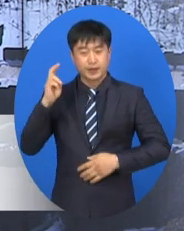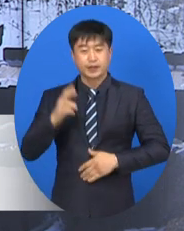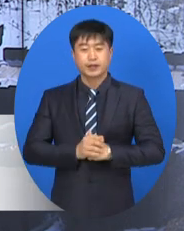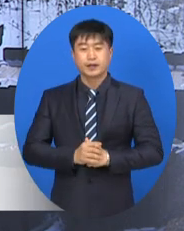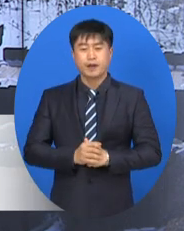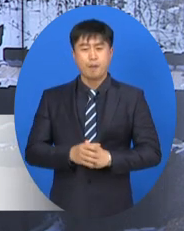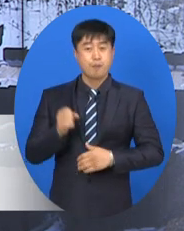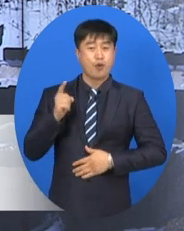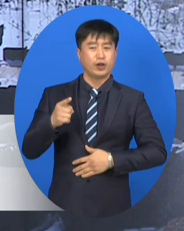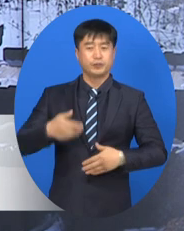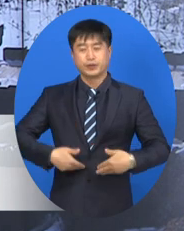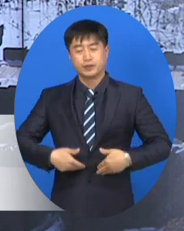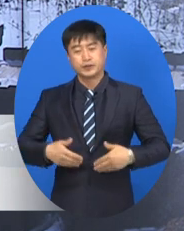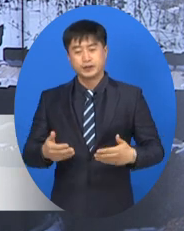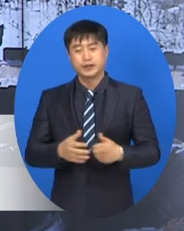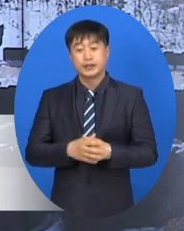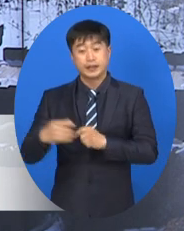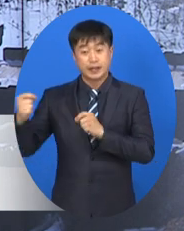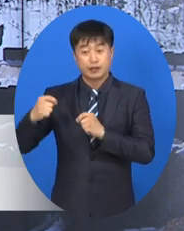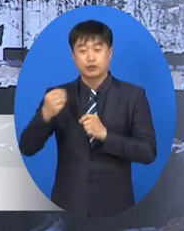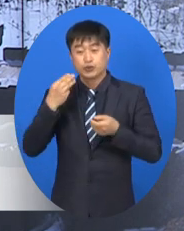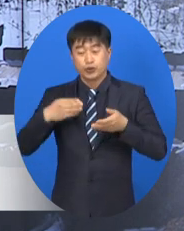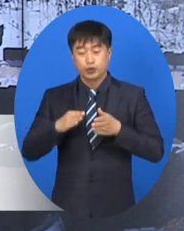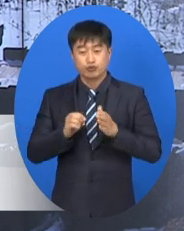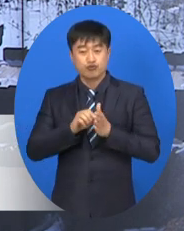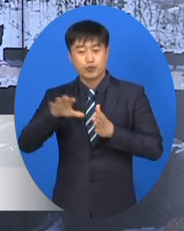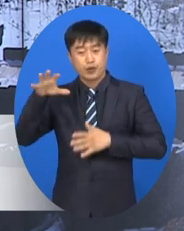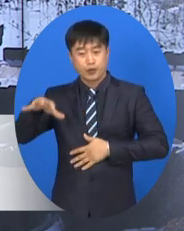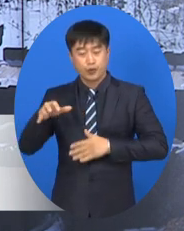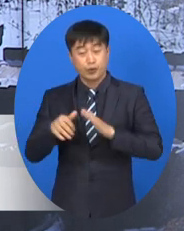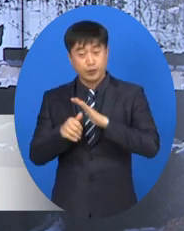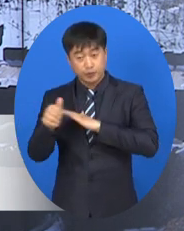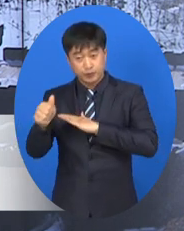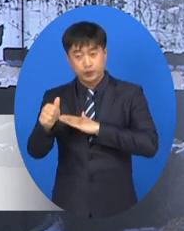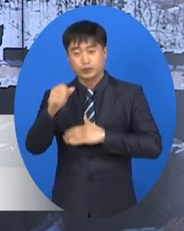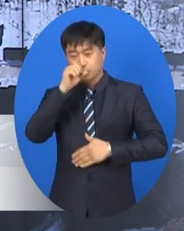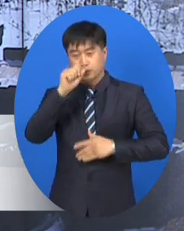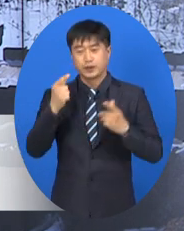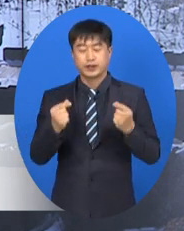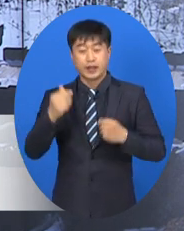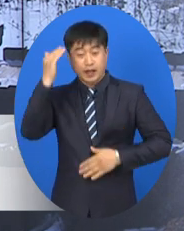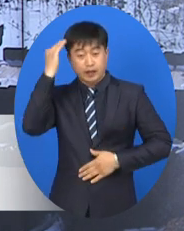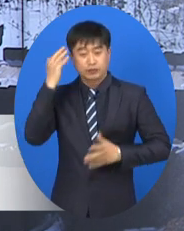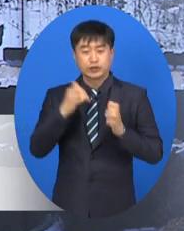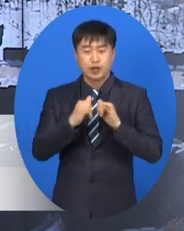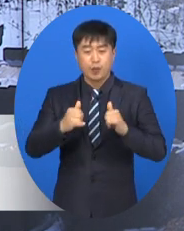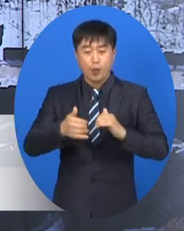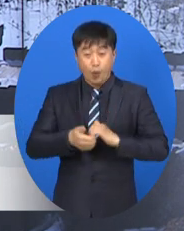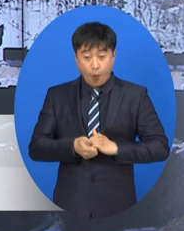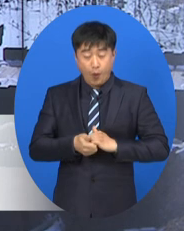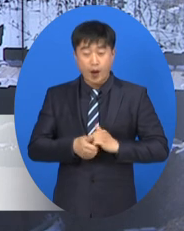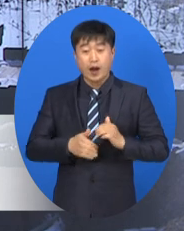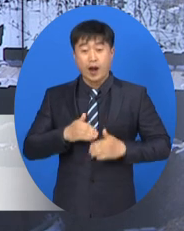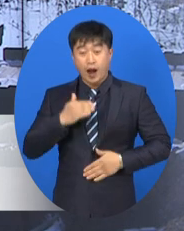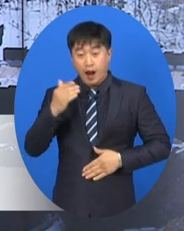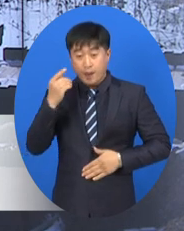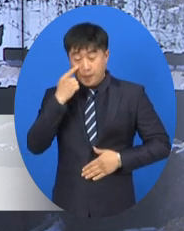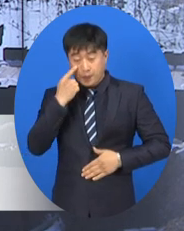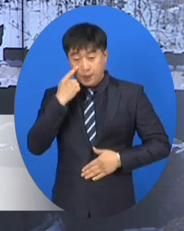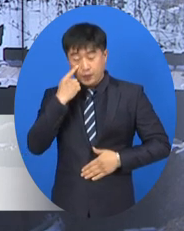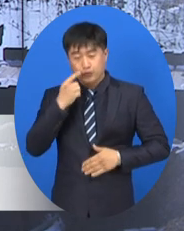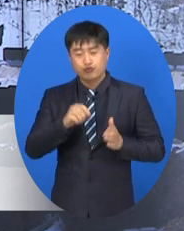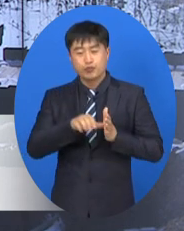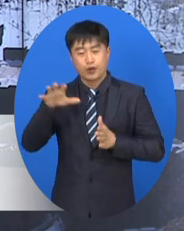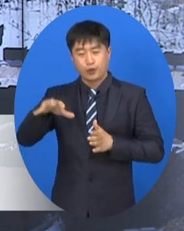텐데요. 굳이 멀리 갈 필요 없이 가까운 경기도 명소로 떠나보시는 건 어떨까요? 한국인이라면 꼭 가봐야 할 도내 명소를